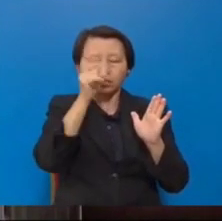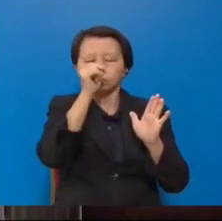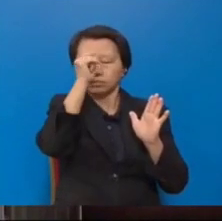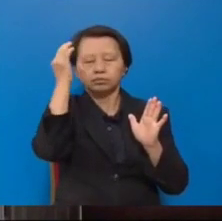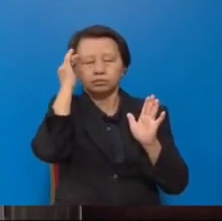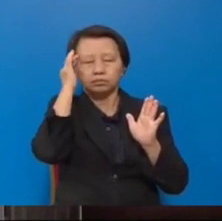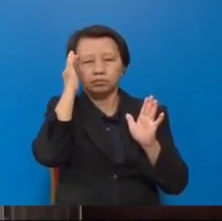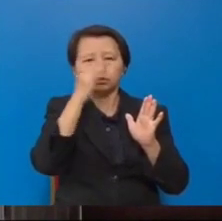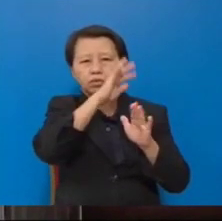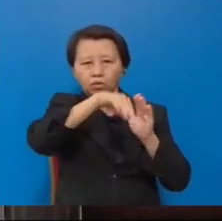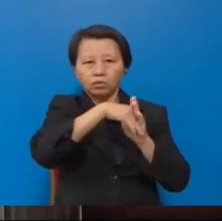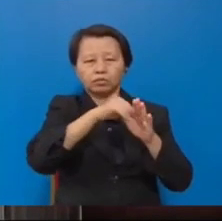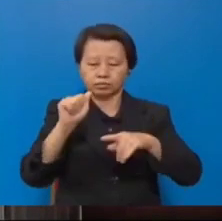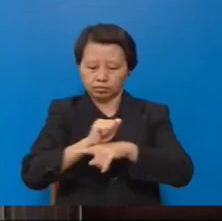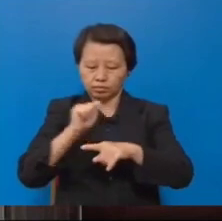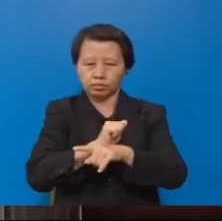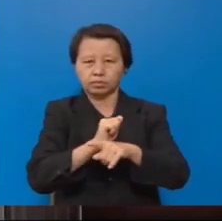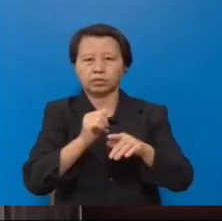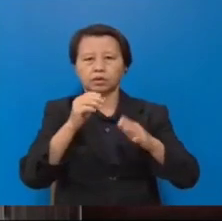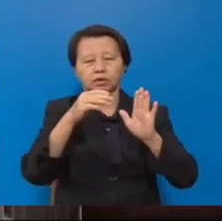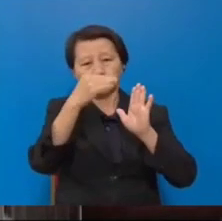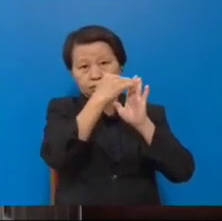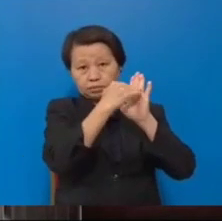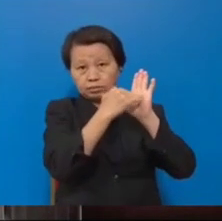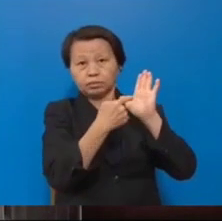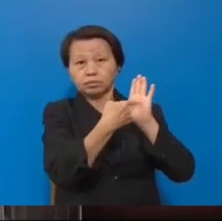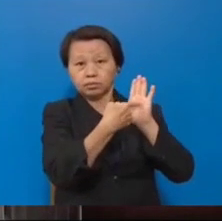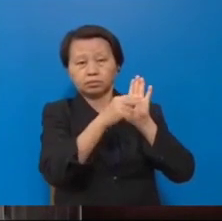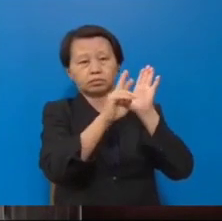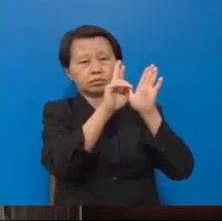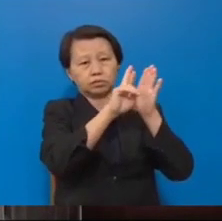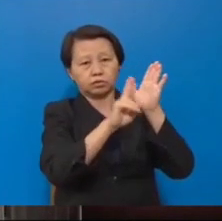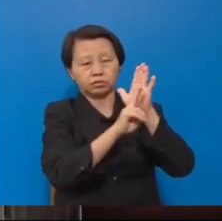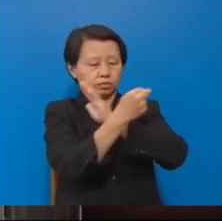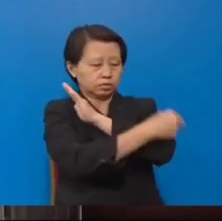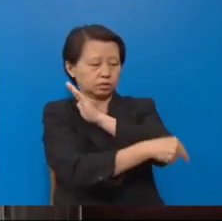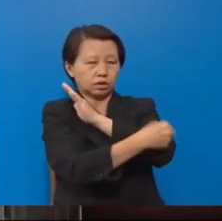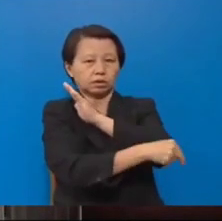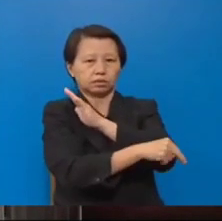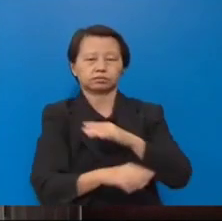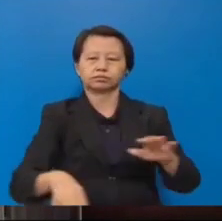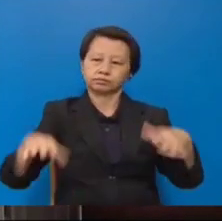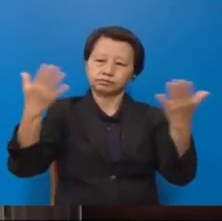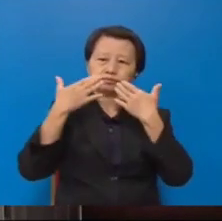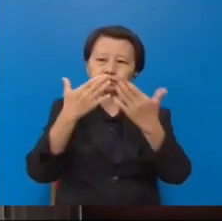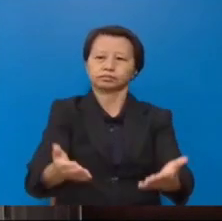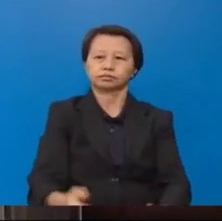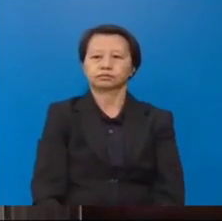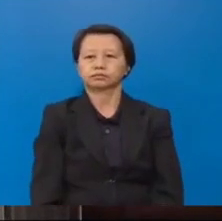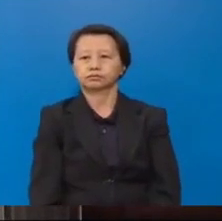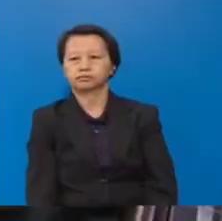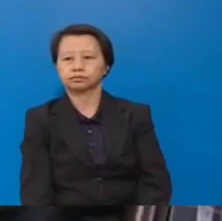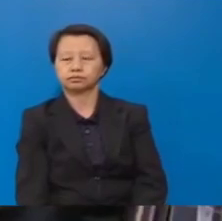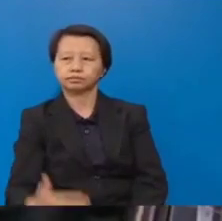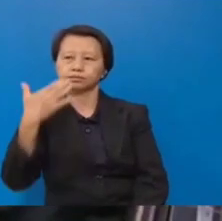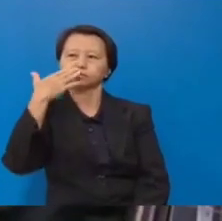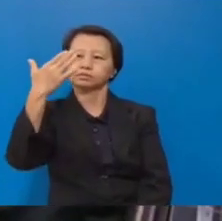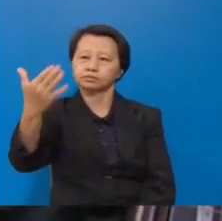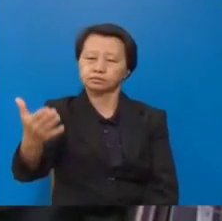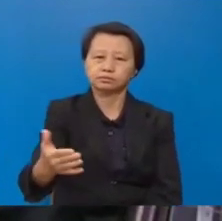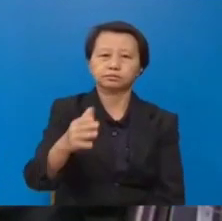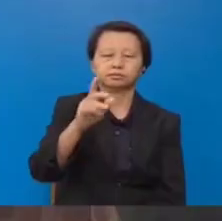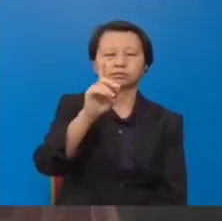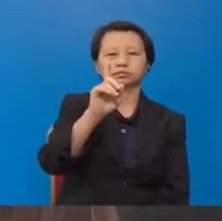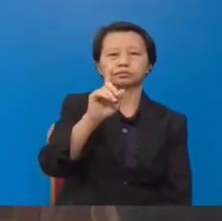Penghayatan dan Pengamalan prinsip-prinsip yang telah termasuk dalam rukun negara SketchUp kasih semoga sih